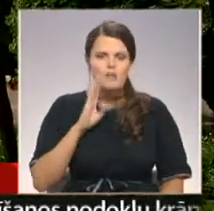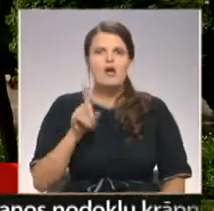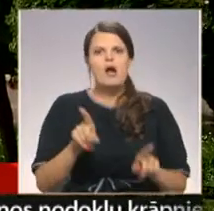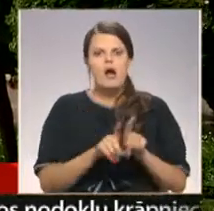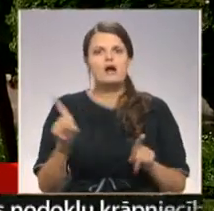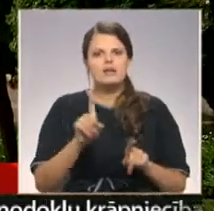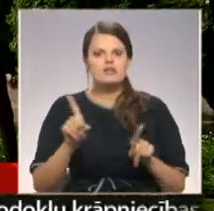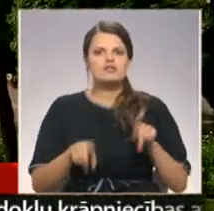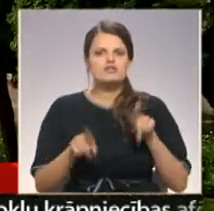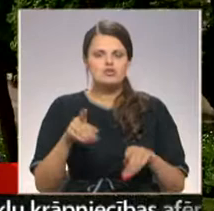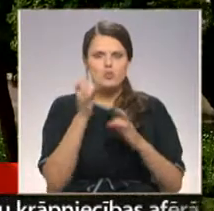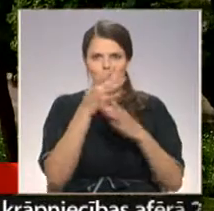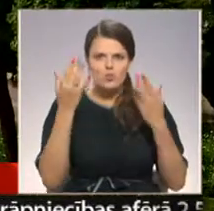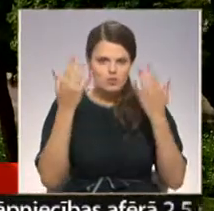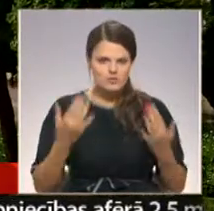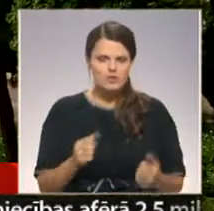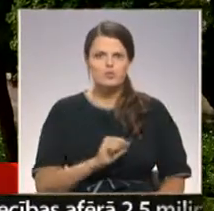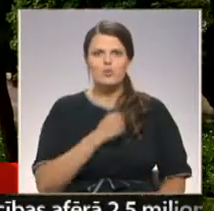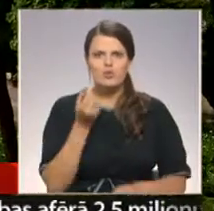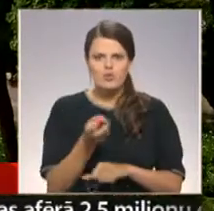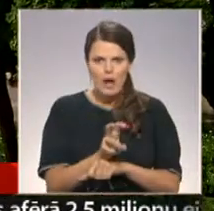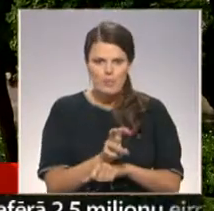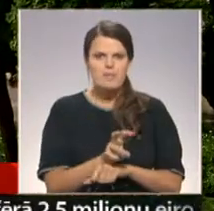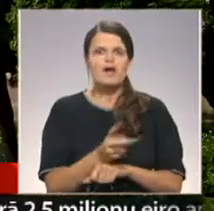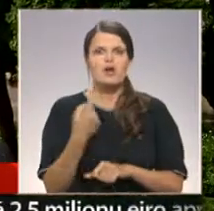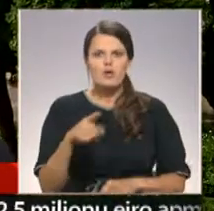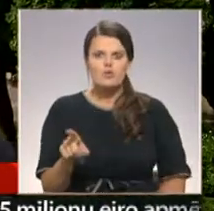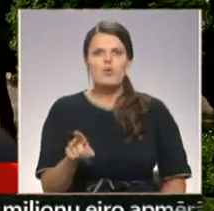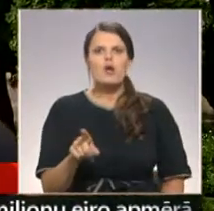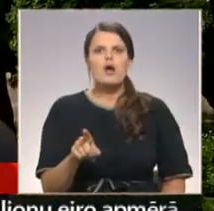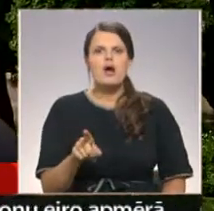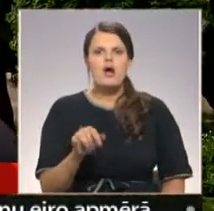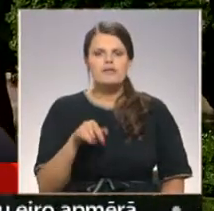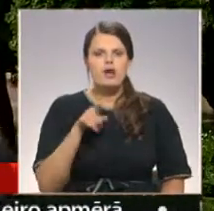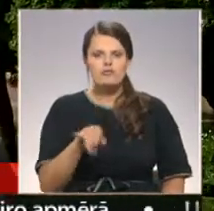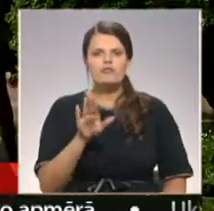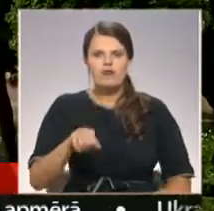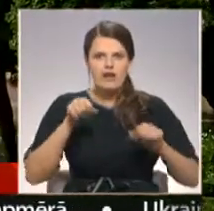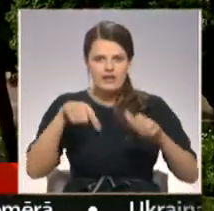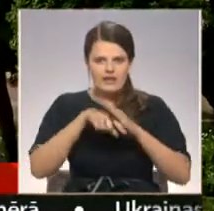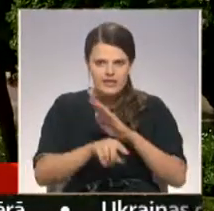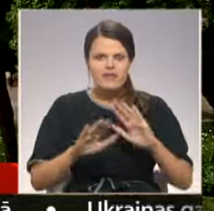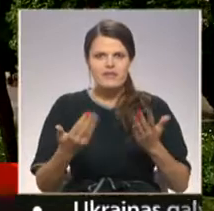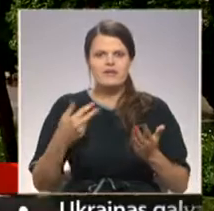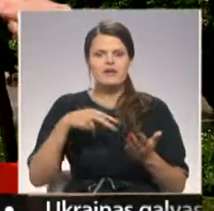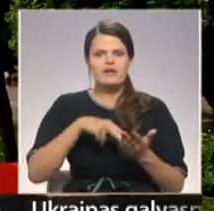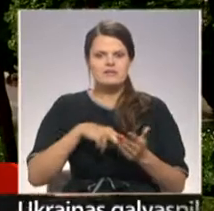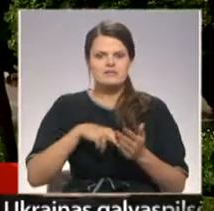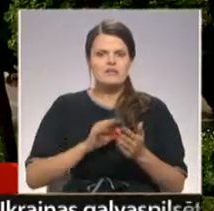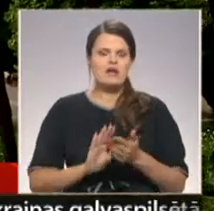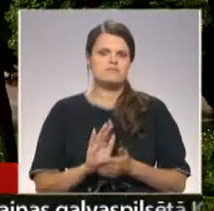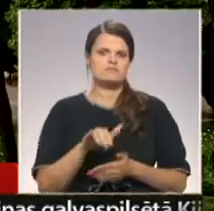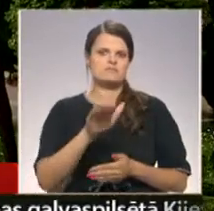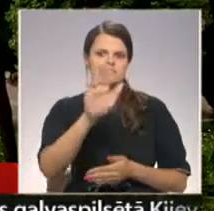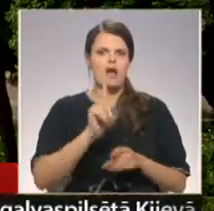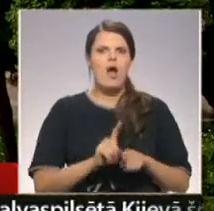arī daļa, piemēram, kultūras pasākums ir diezgan grūti apmeklēt, jo pat, ja tu viņos var ieiet, tad ir vai nu stāvs trepas uz augšu vai stāvs